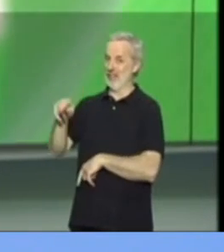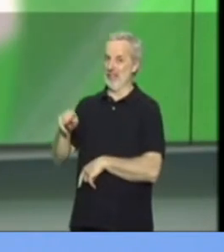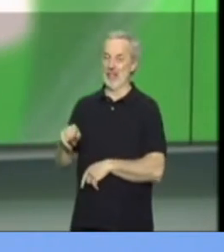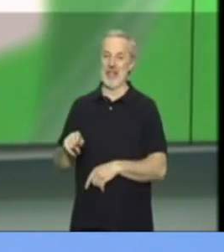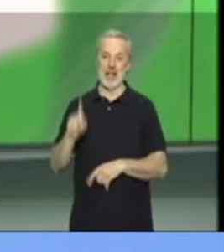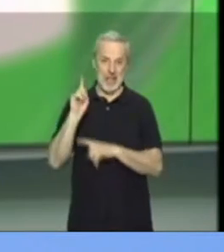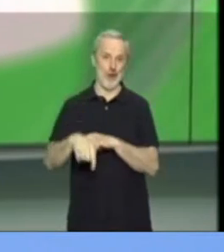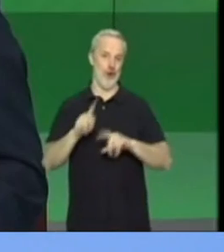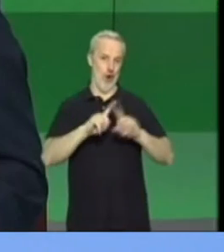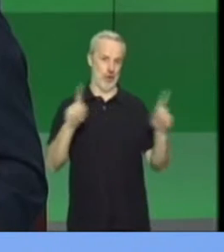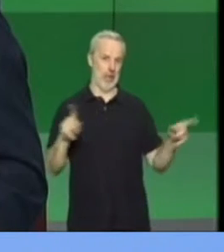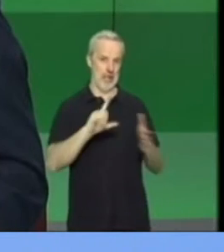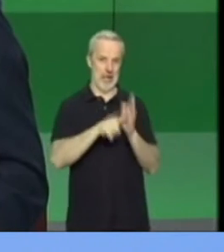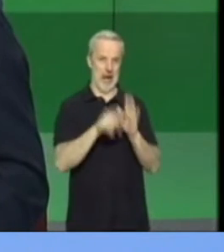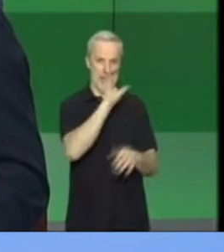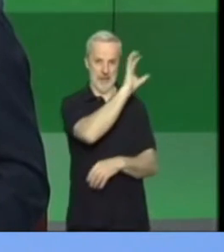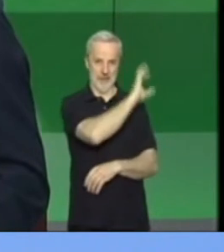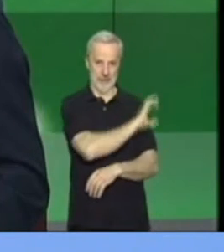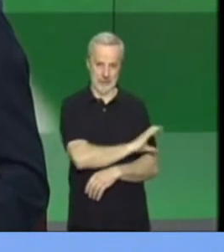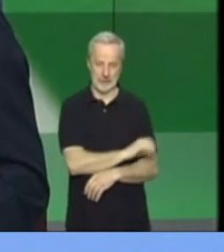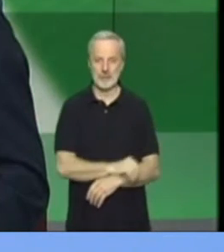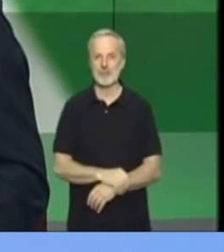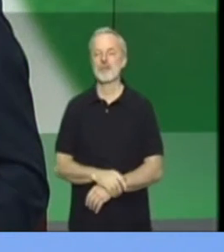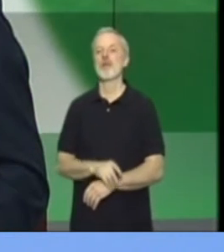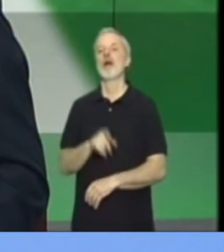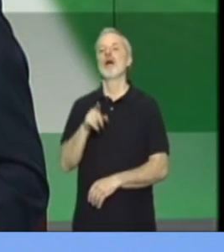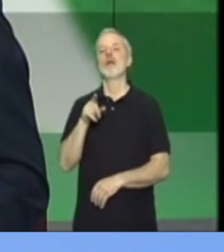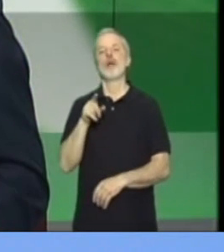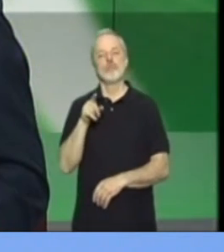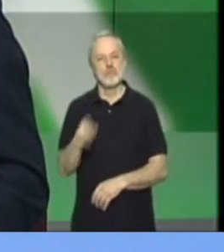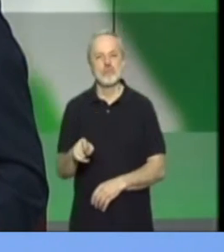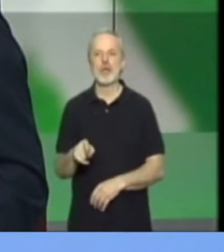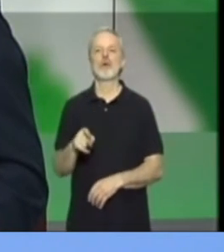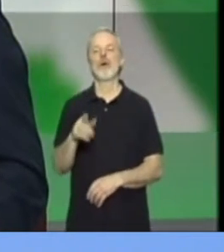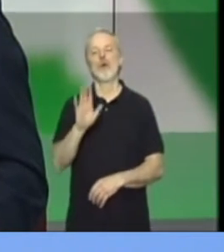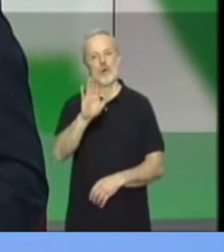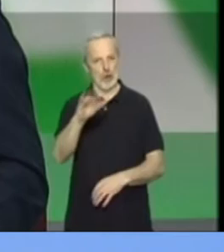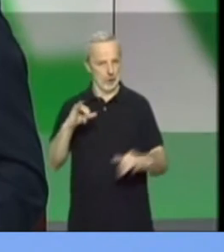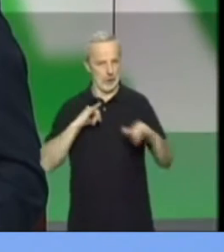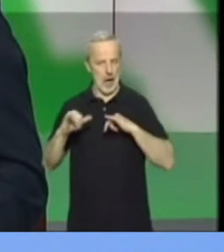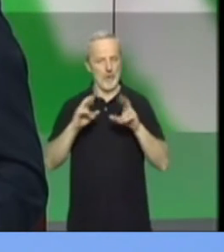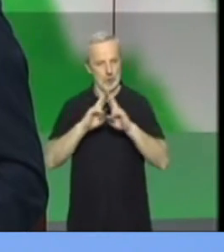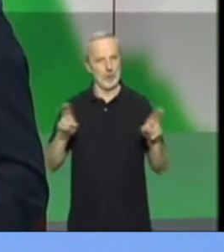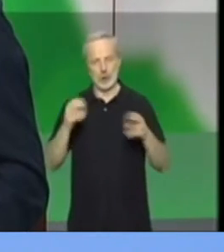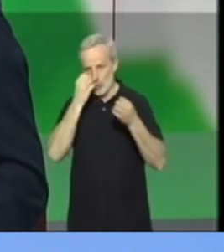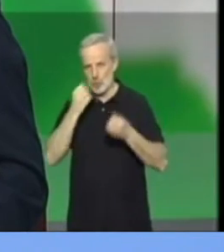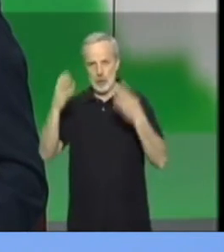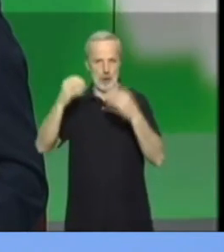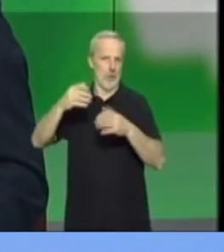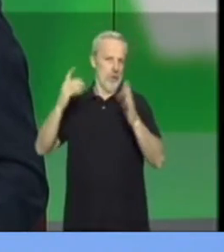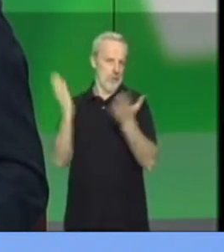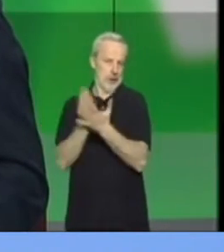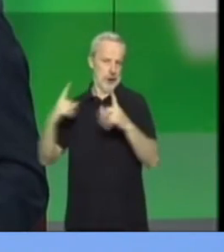než v ostatních regionech. Co se týká kalendáře, tak jste se vlastně teď dostali na absolutní špičku v té kategorii do 23 let. Jaké jsou plány